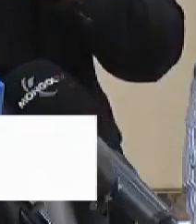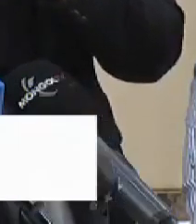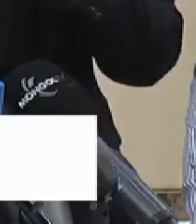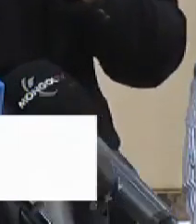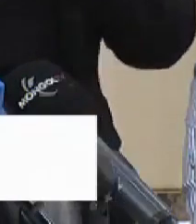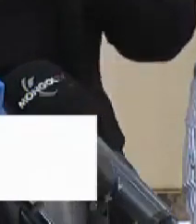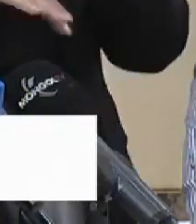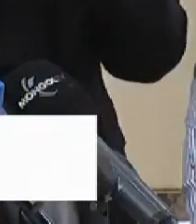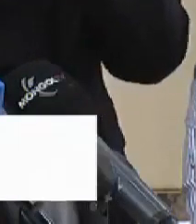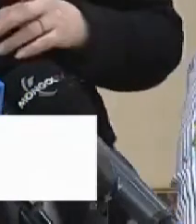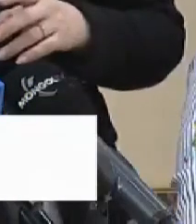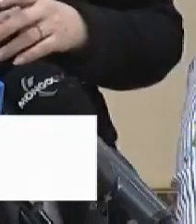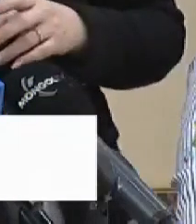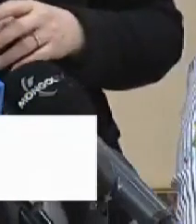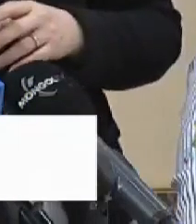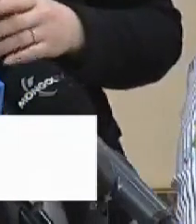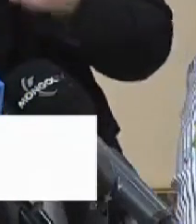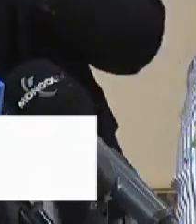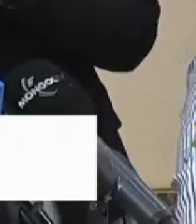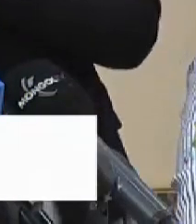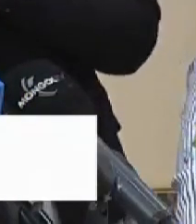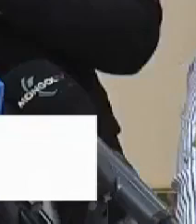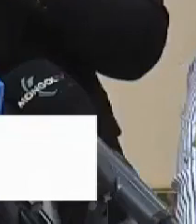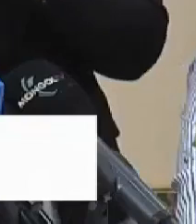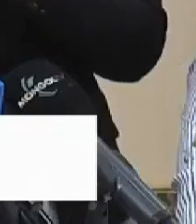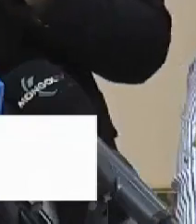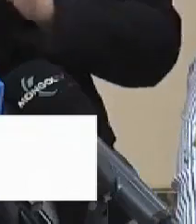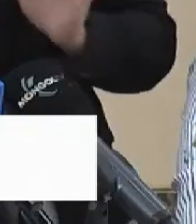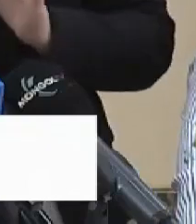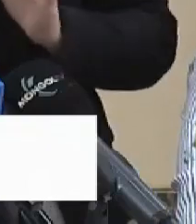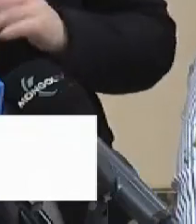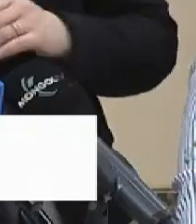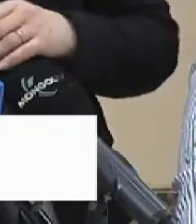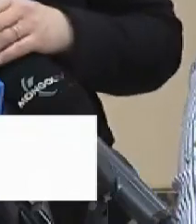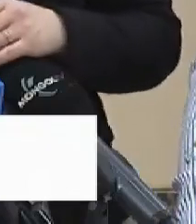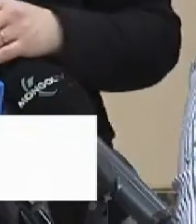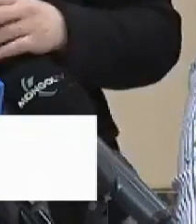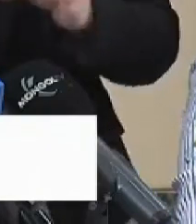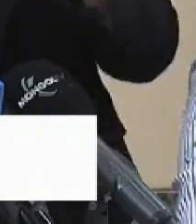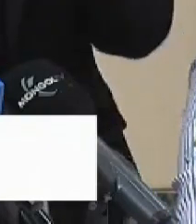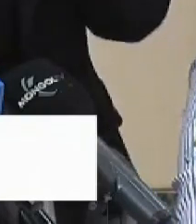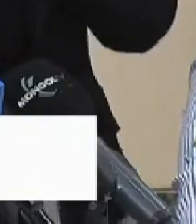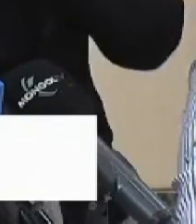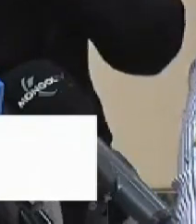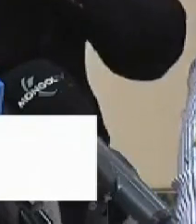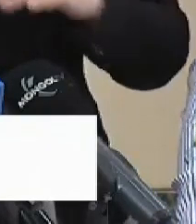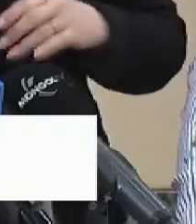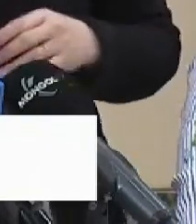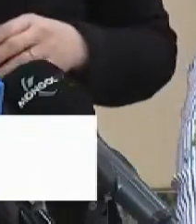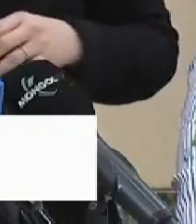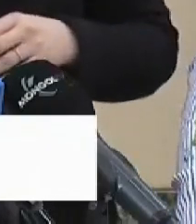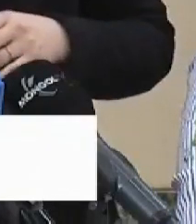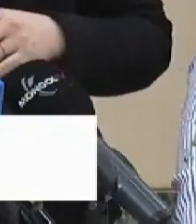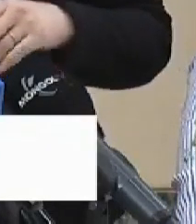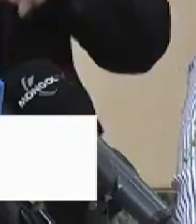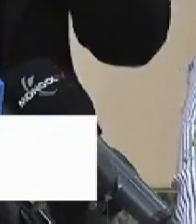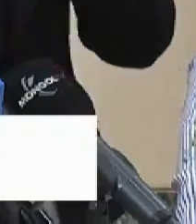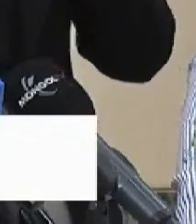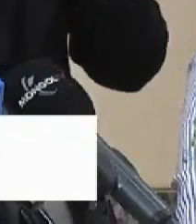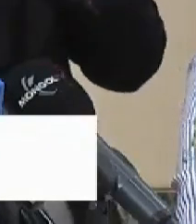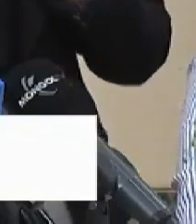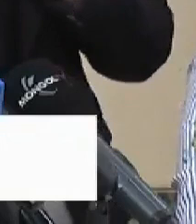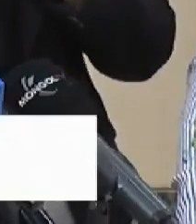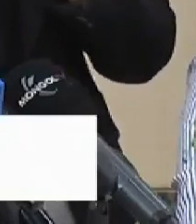нүүрс тээврийн автомашин байна. Зайлшгүй шаардлагагүй бол одоо бас аль болохоор эмнэлгийн одоо хяналтанд өөрөвлөвл эмнэлгийн одоо эмнэлэгт очиж